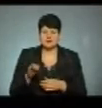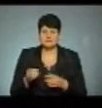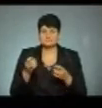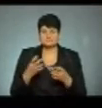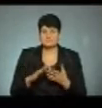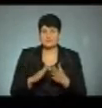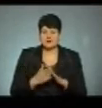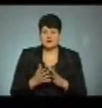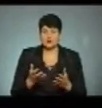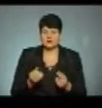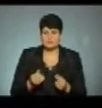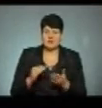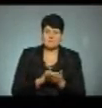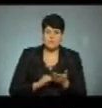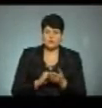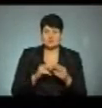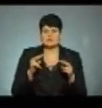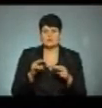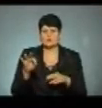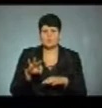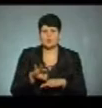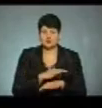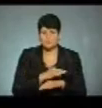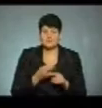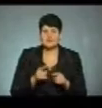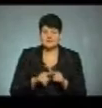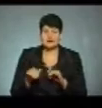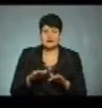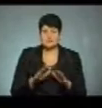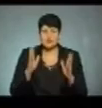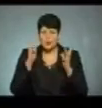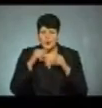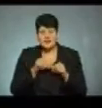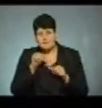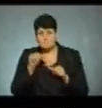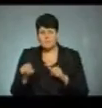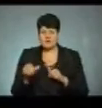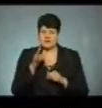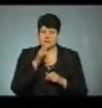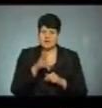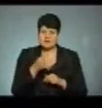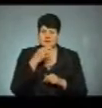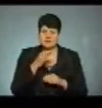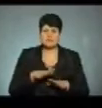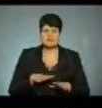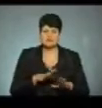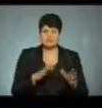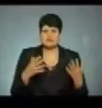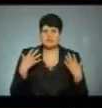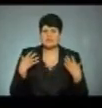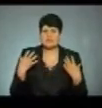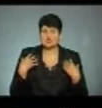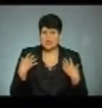стану та отримали повторне свідоцтво про шлюб. Це акція кохання поза часом, розповіла заступниця начальника Південно-Західного